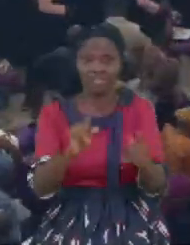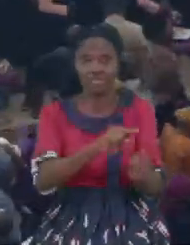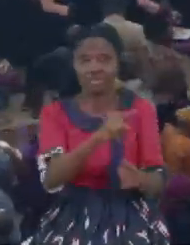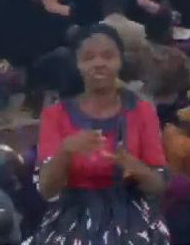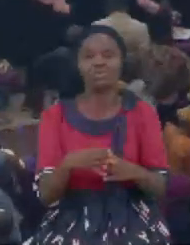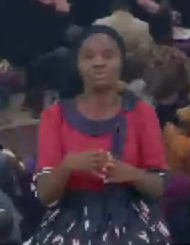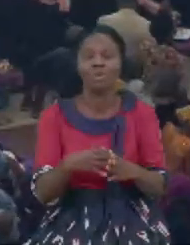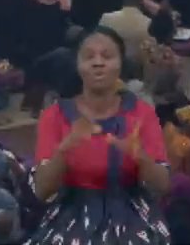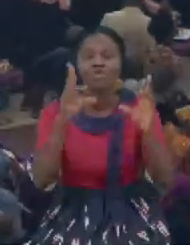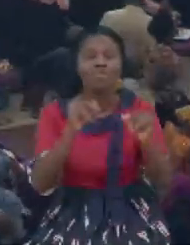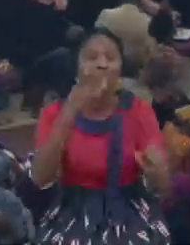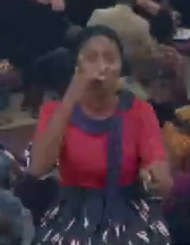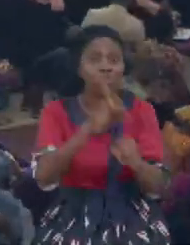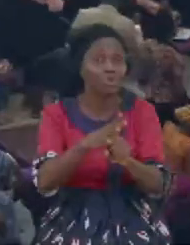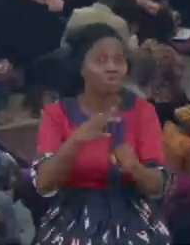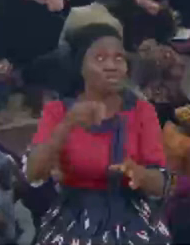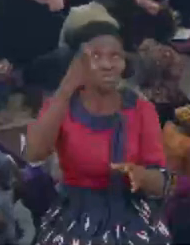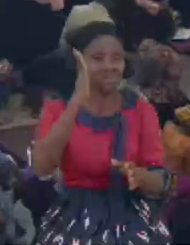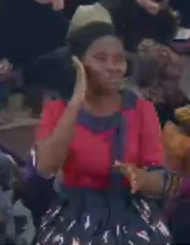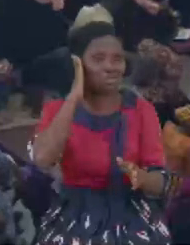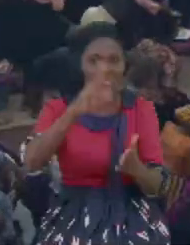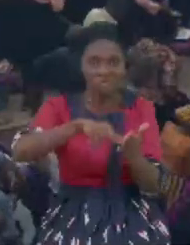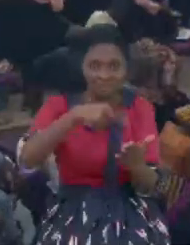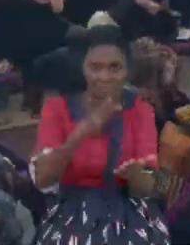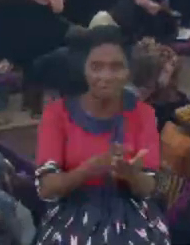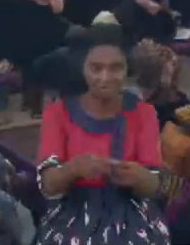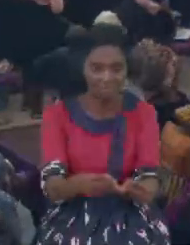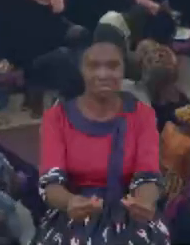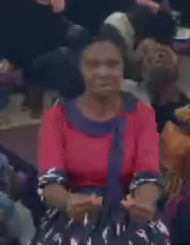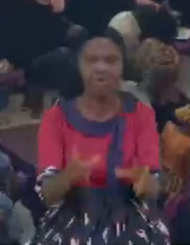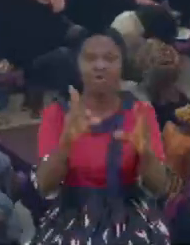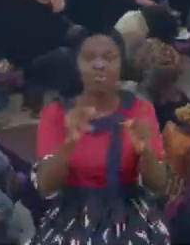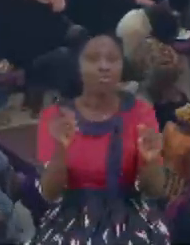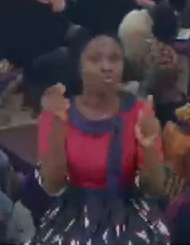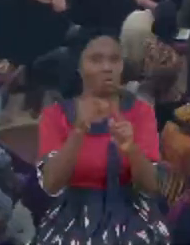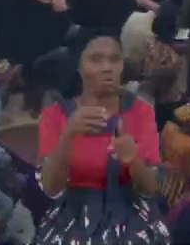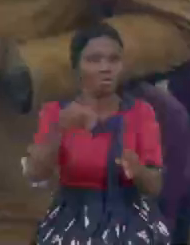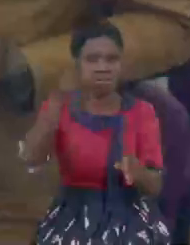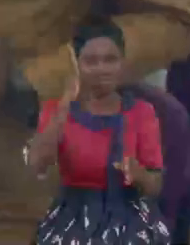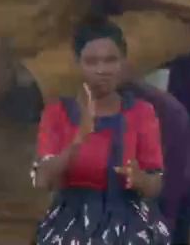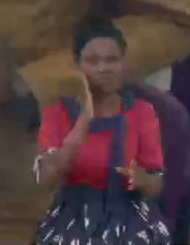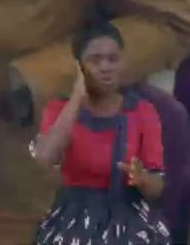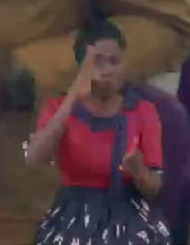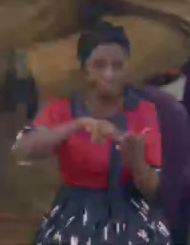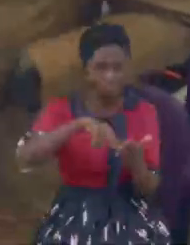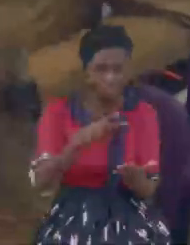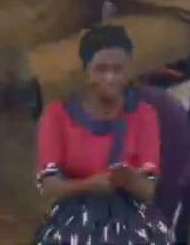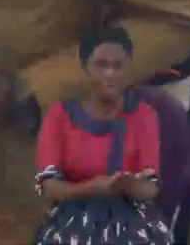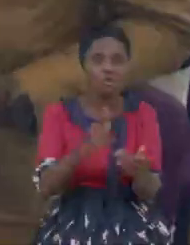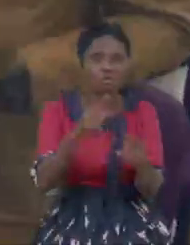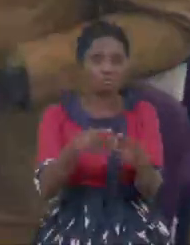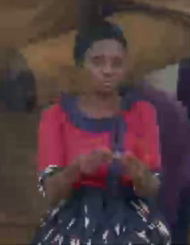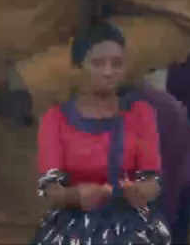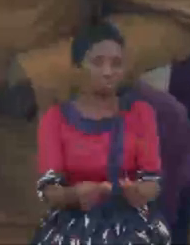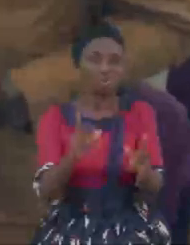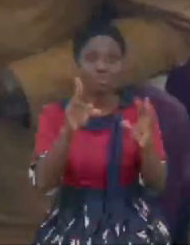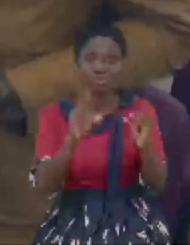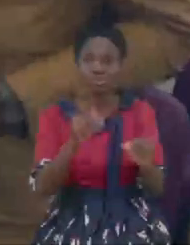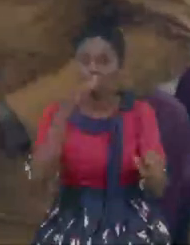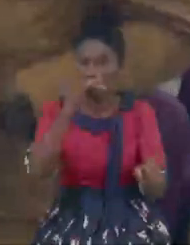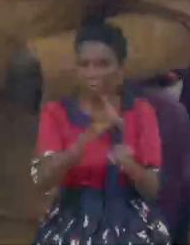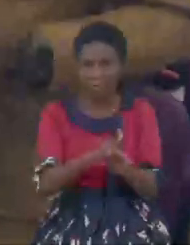C'est déclaré à toi. Qu'il en sera. Aucune promesse de Dieu ne tombera à terre. Aucune parole de Dieu ne tombera à terre.